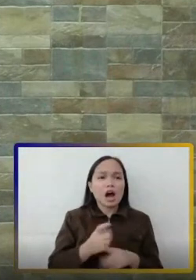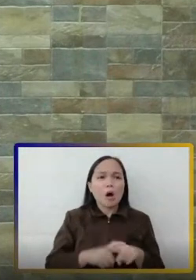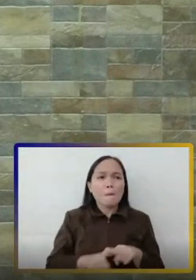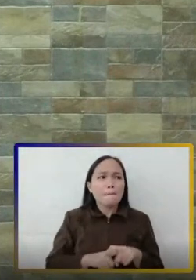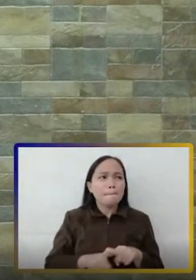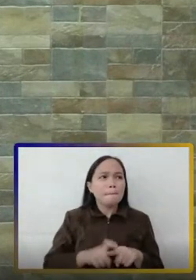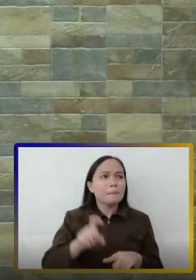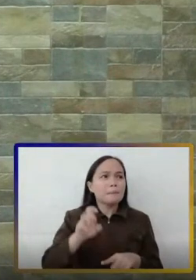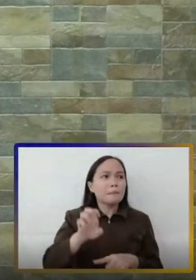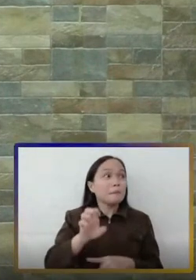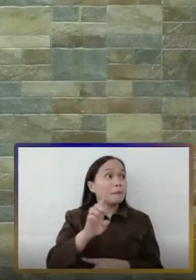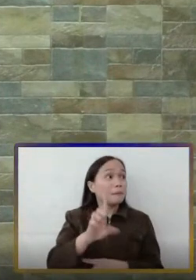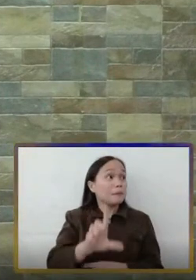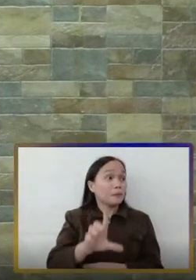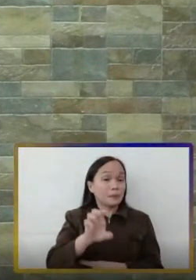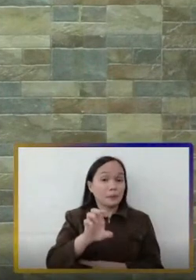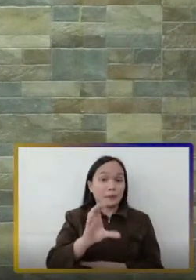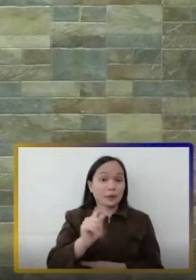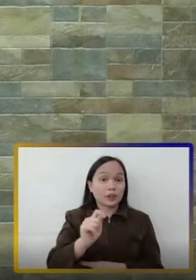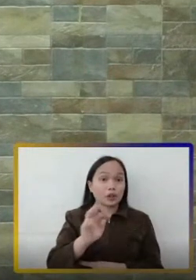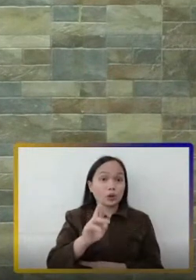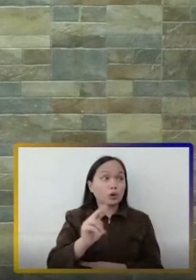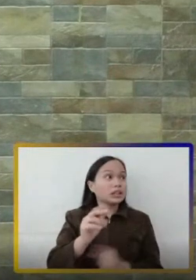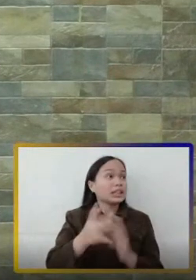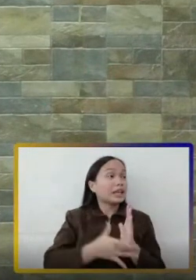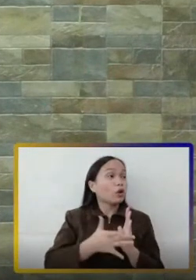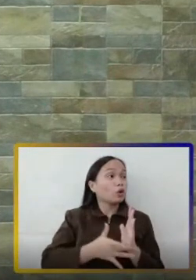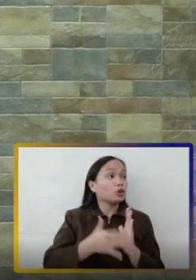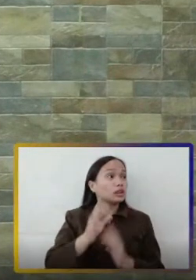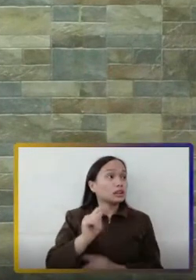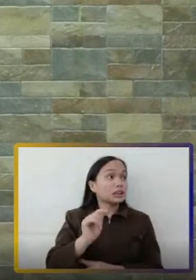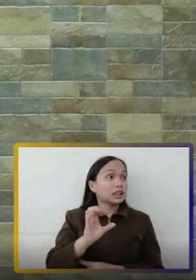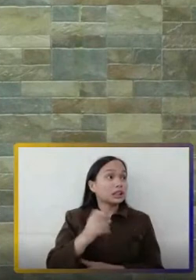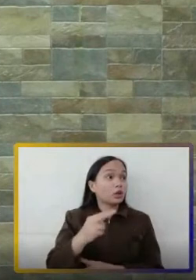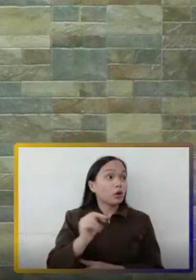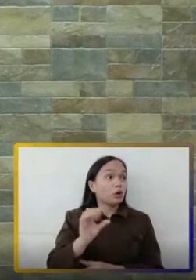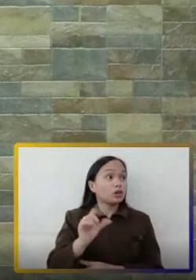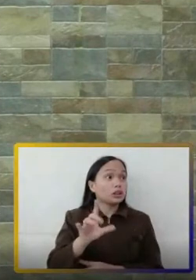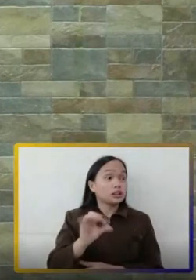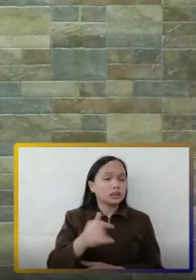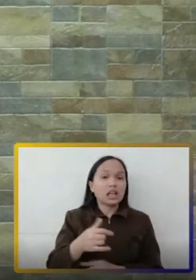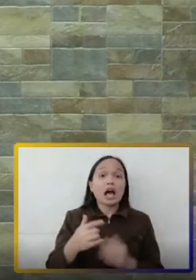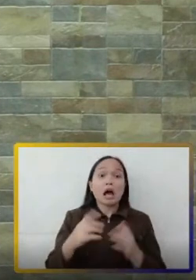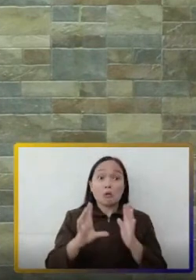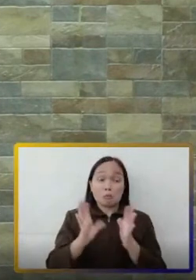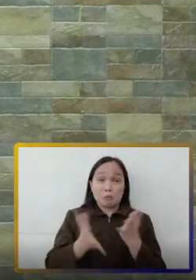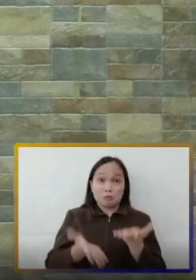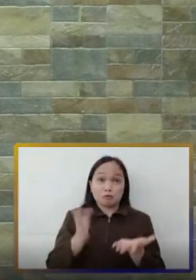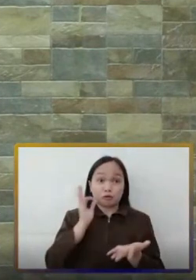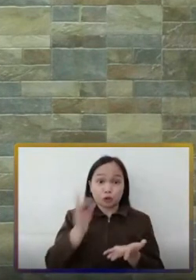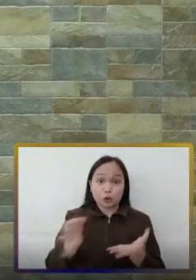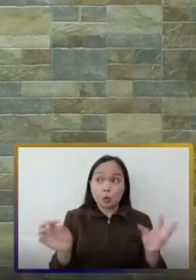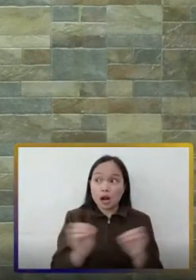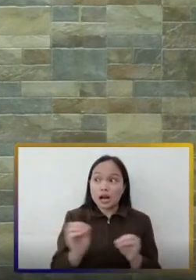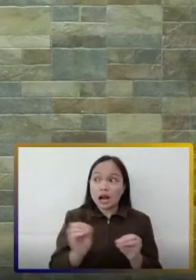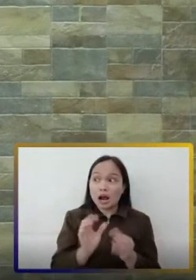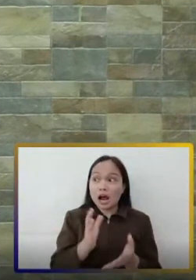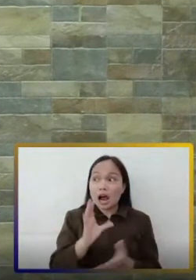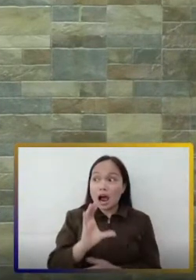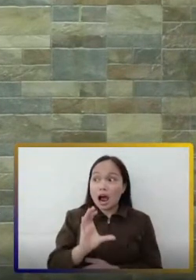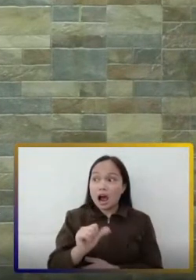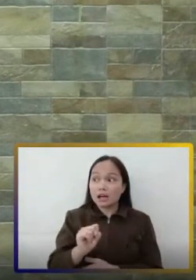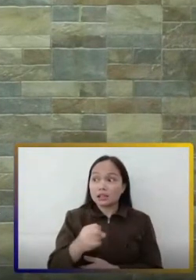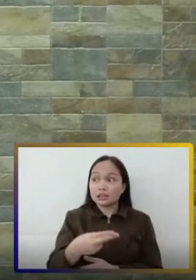Everything ay electronic na, mga kapatid. Lahat. Isang araw, wala nung cash. Puro na huno yung